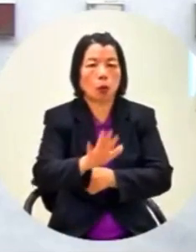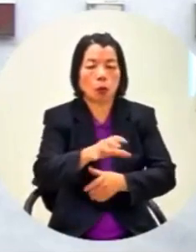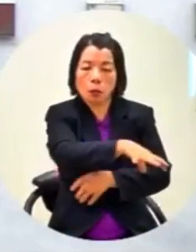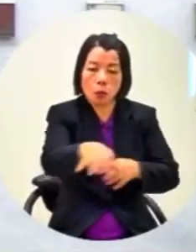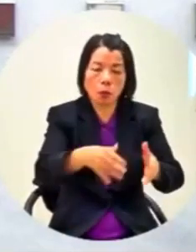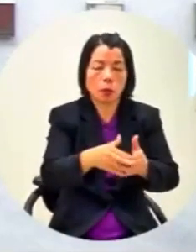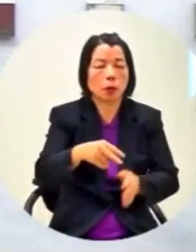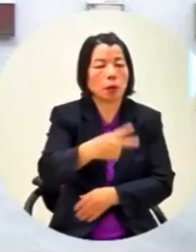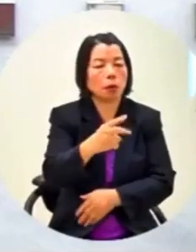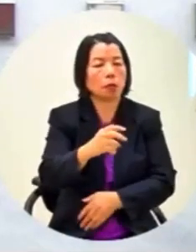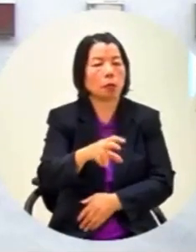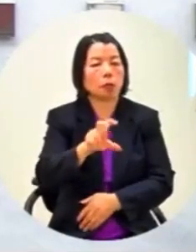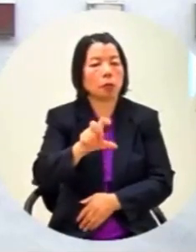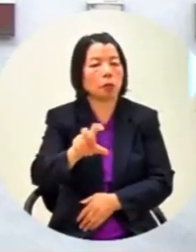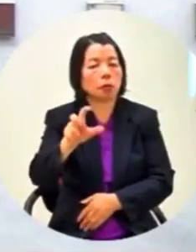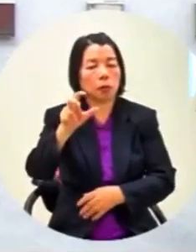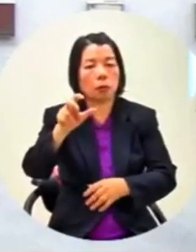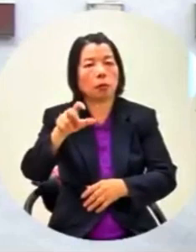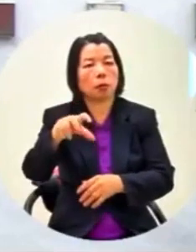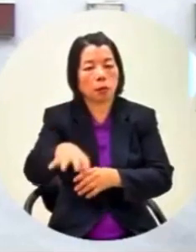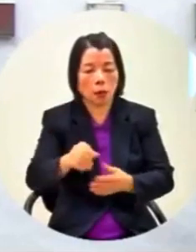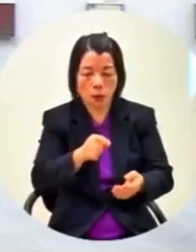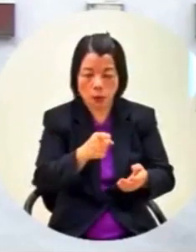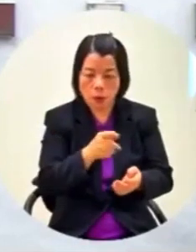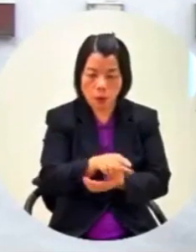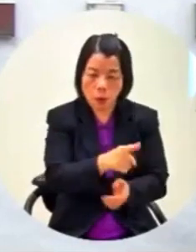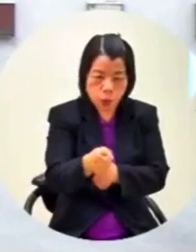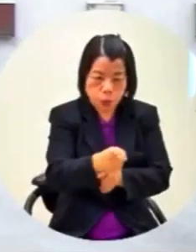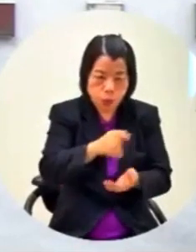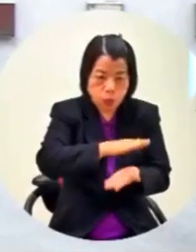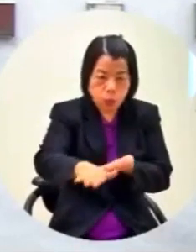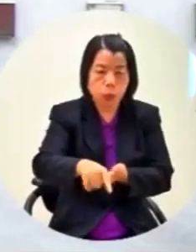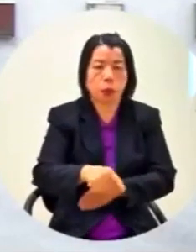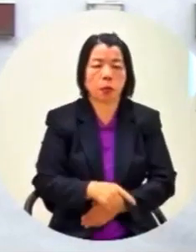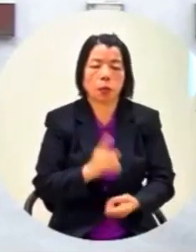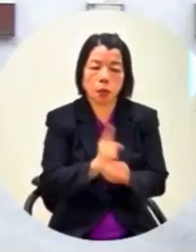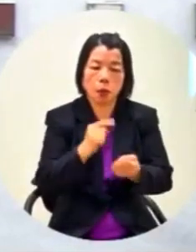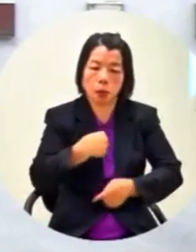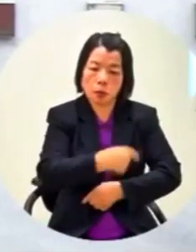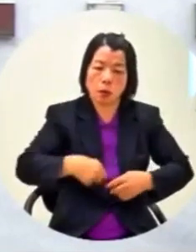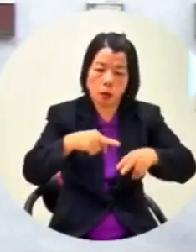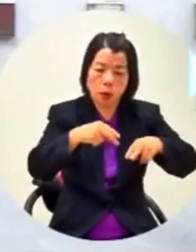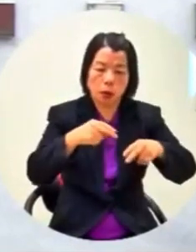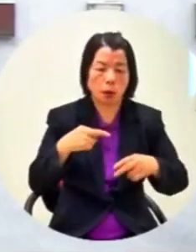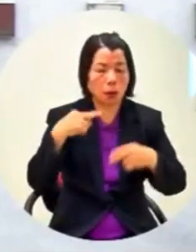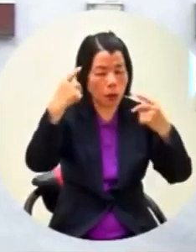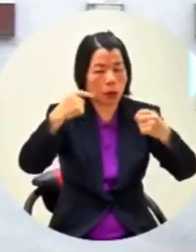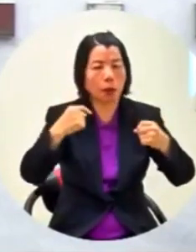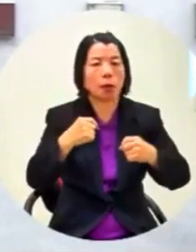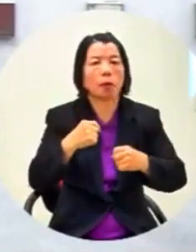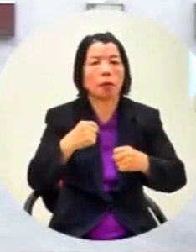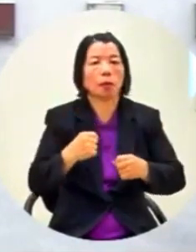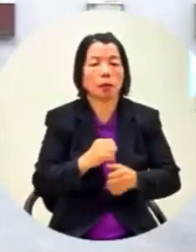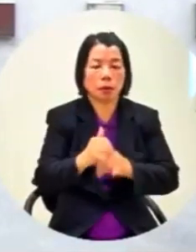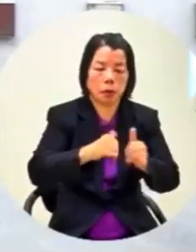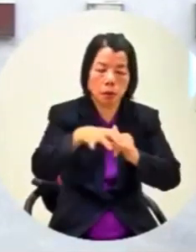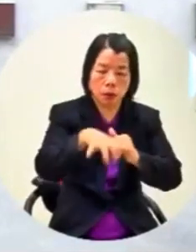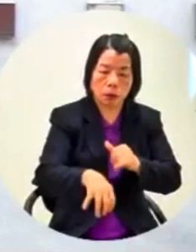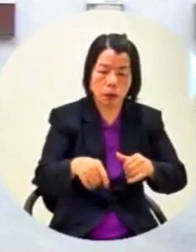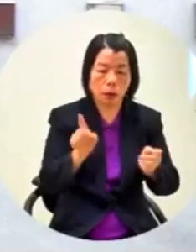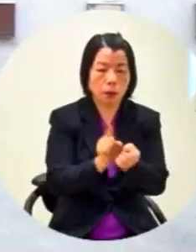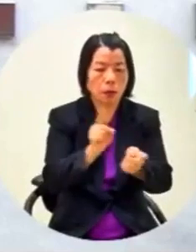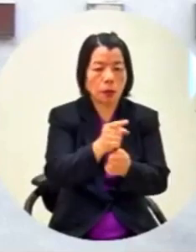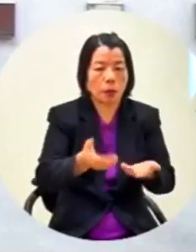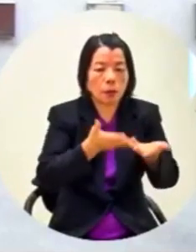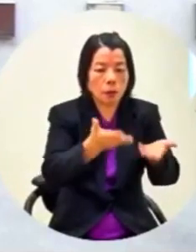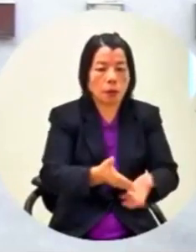277场的消毒。另外也希望透过体感科技结合电商平台，提供新型的 AR 消